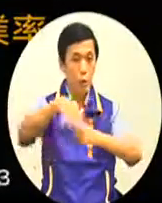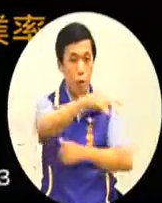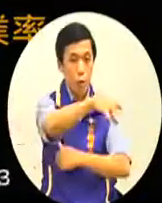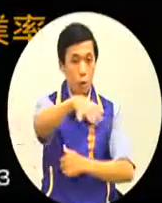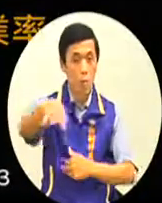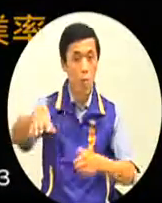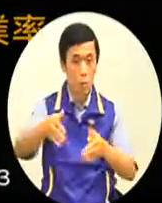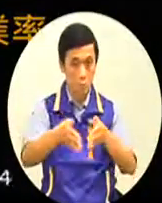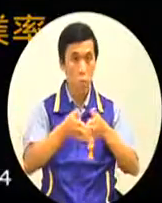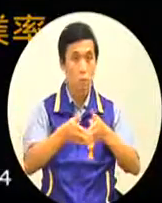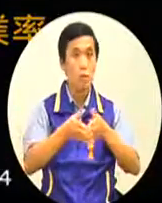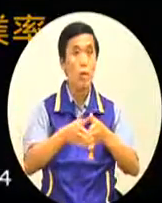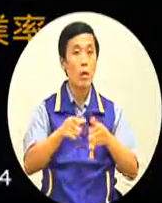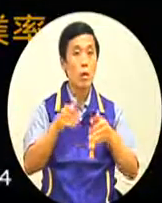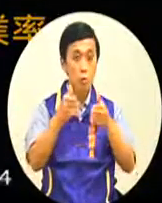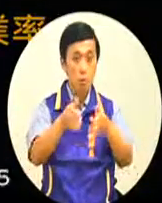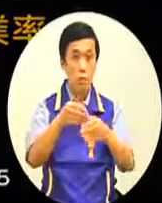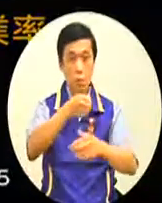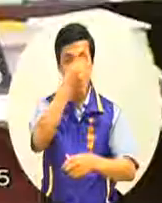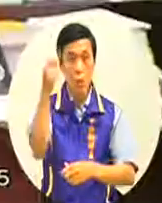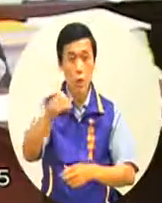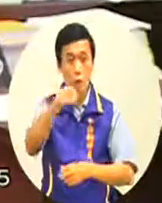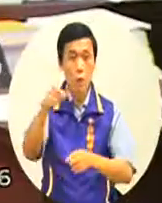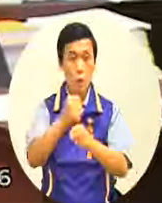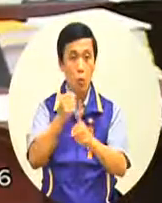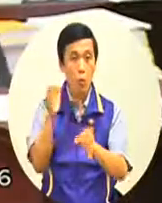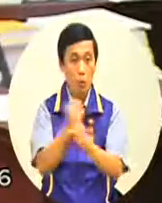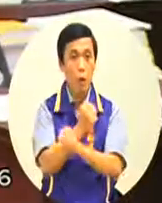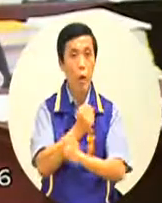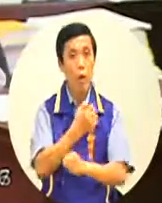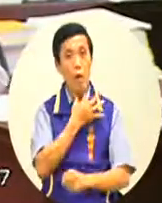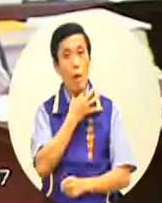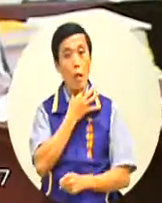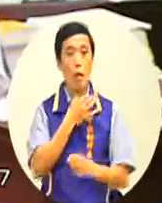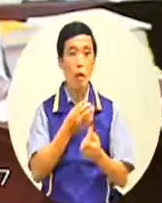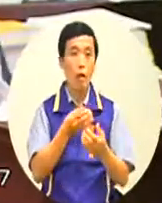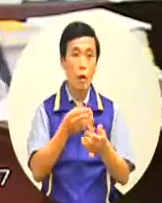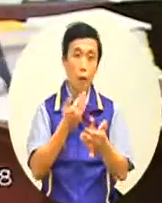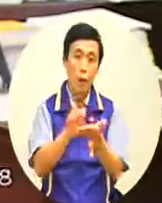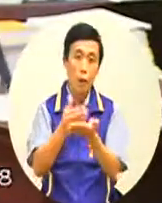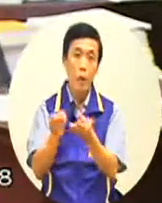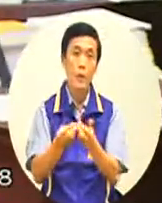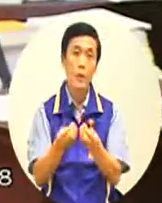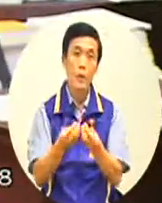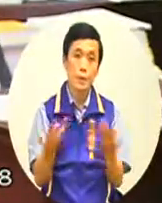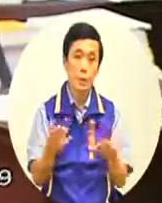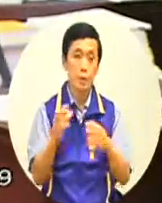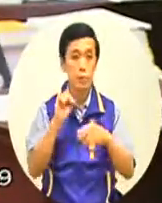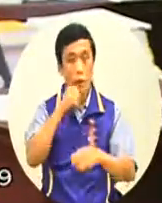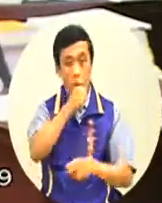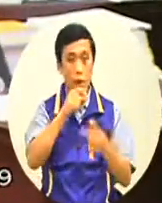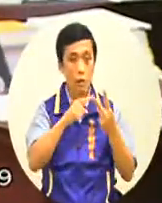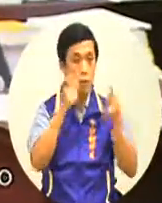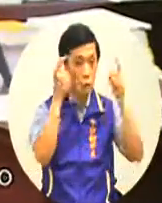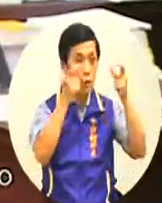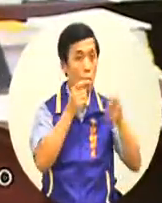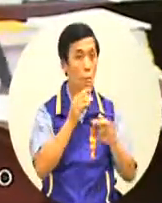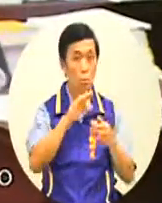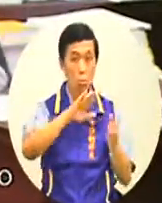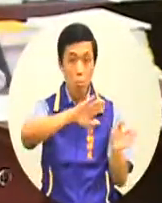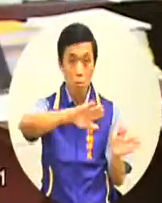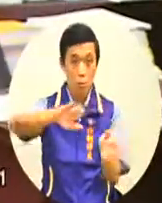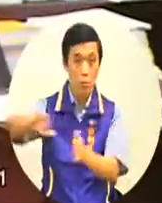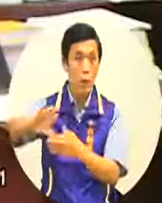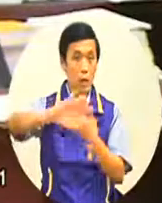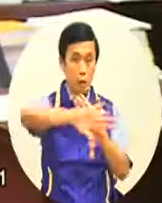实怎么样再去有效改善这个青年高失业率的问题，因为不只是台湾，不只是高雄，其实其他地方政府的趋势也